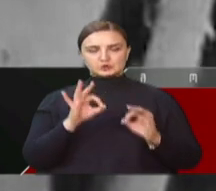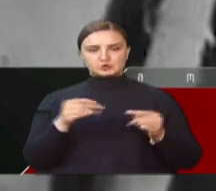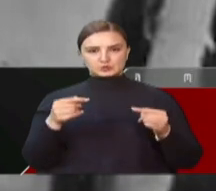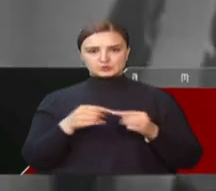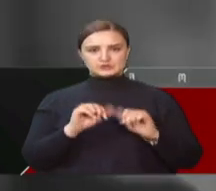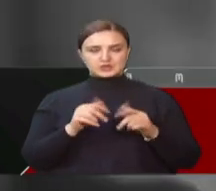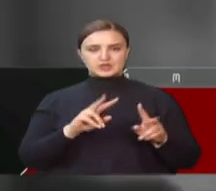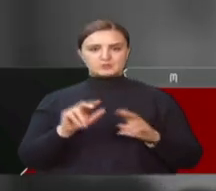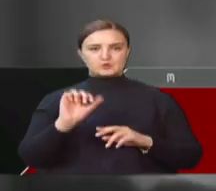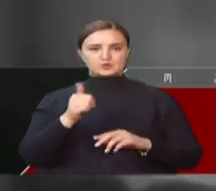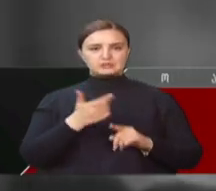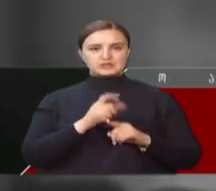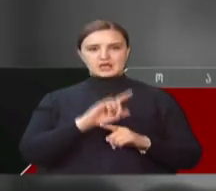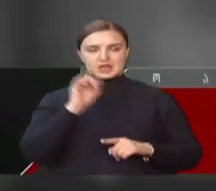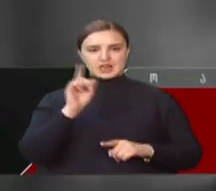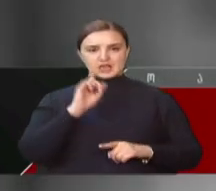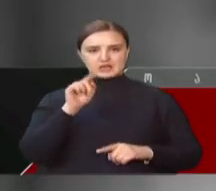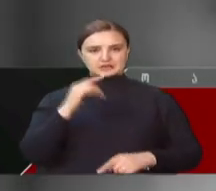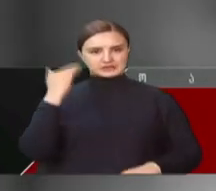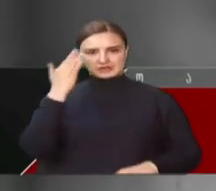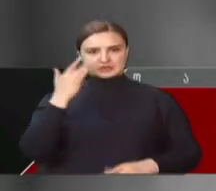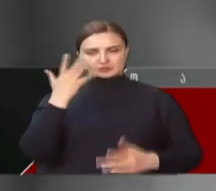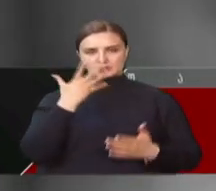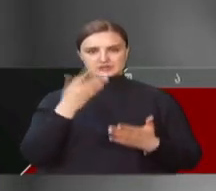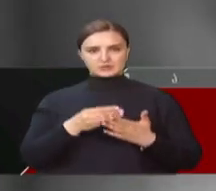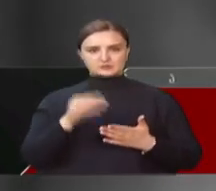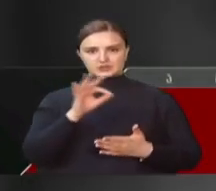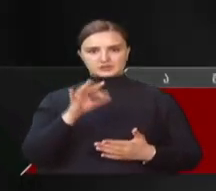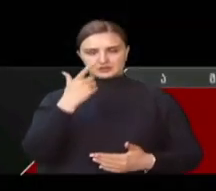ისეთი, როგორიც ძალიან ახალგაზრდას წარმოედგინა საკუთარი თავი.